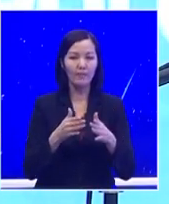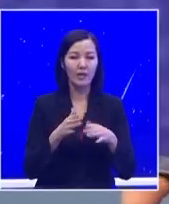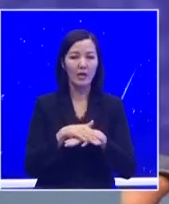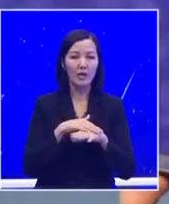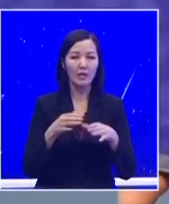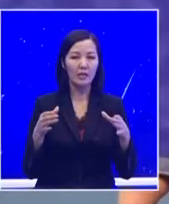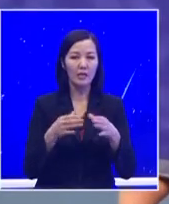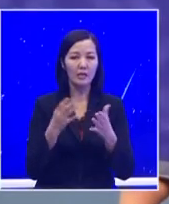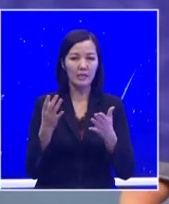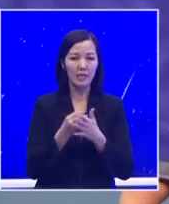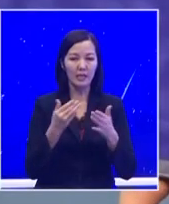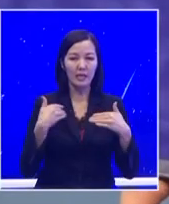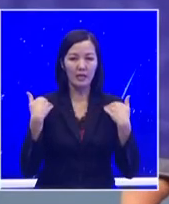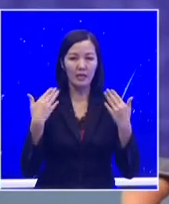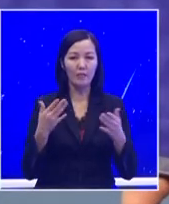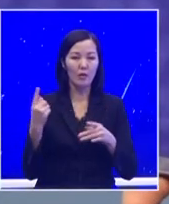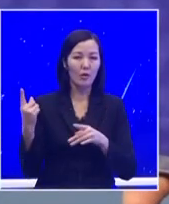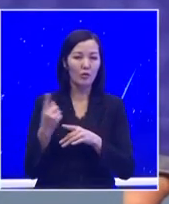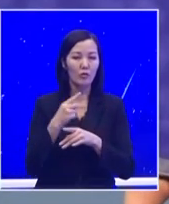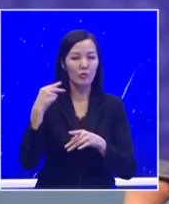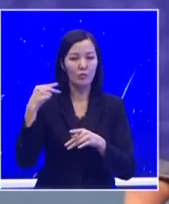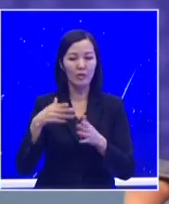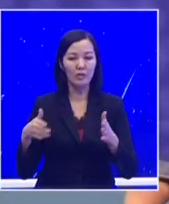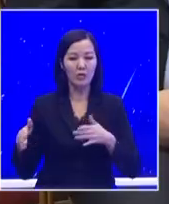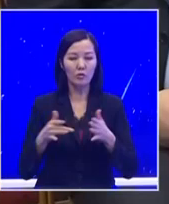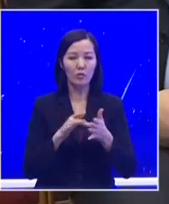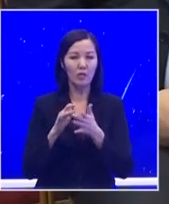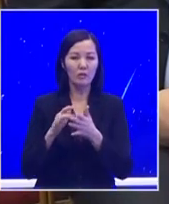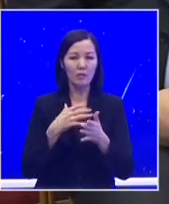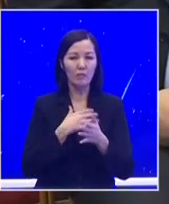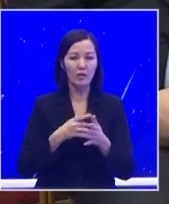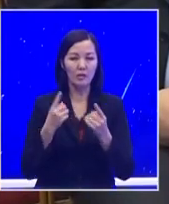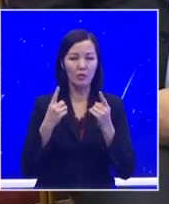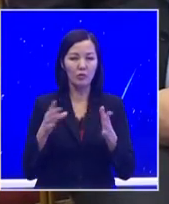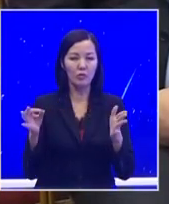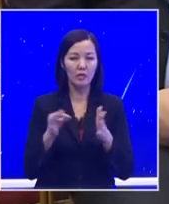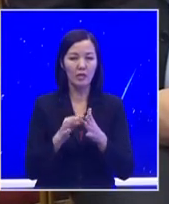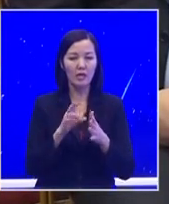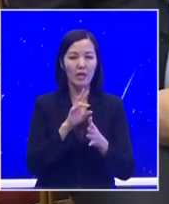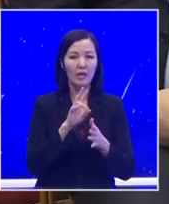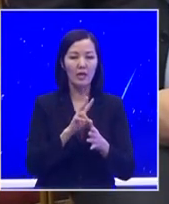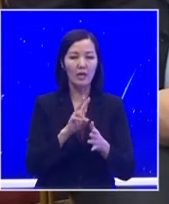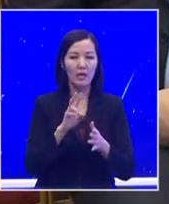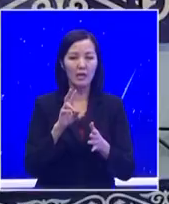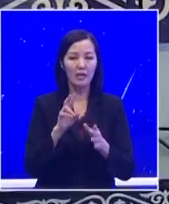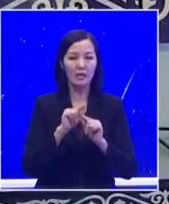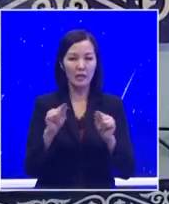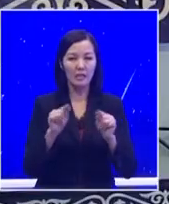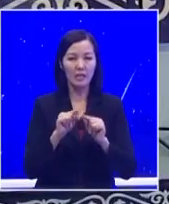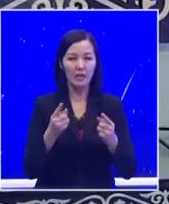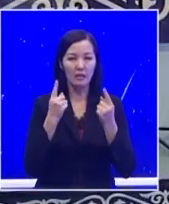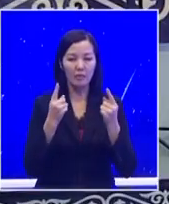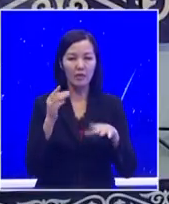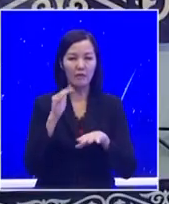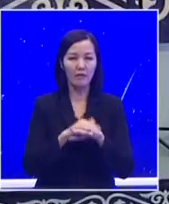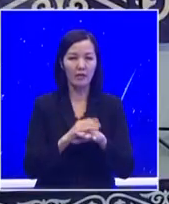тілеймін. Ассамблея мерейтойына арналған тұңғыш президент жолымен экспедициясының маңызы зор. Мақсаты елбасының ашылмаған қырларын насихаттап, тың деректер